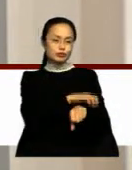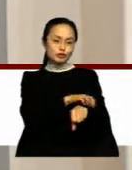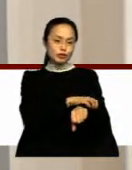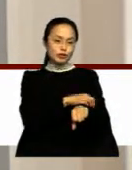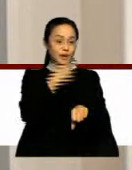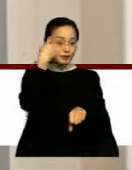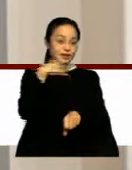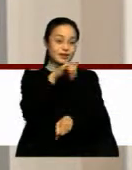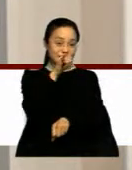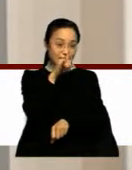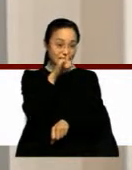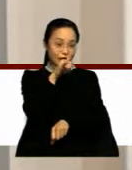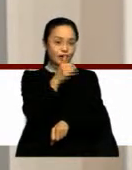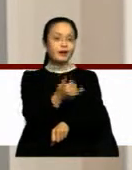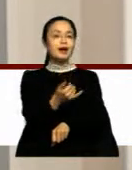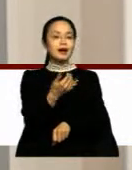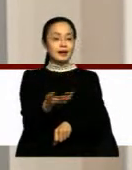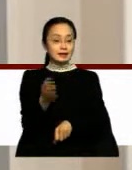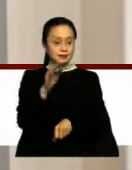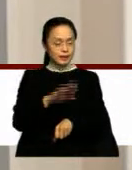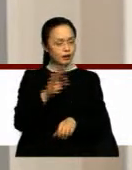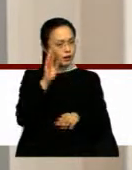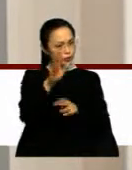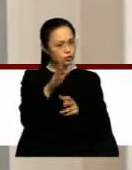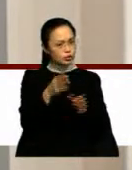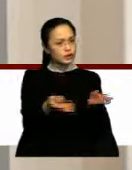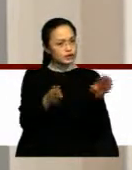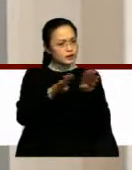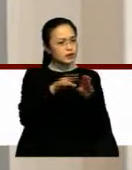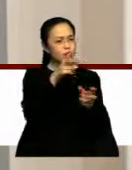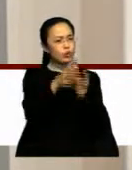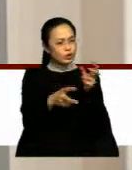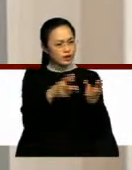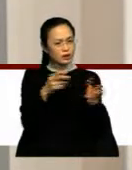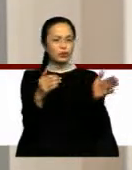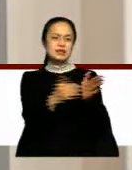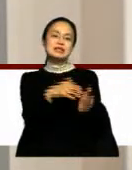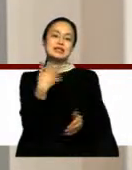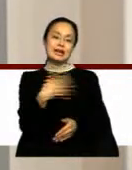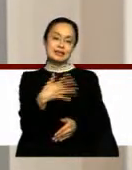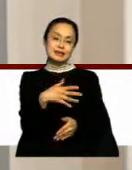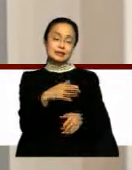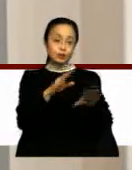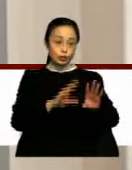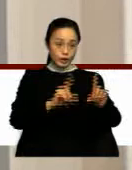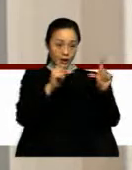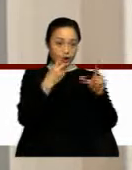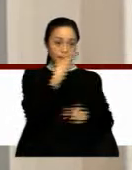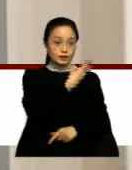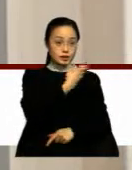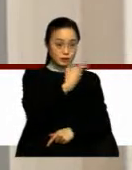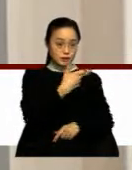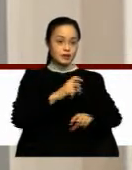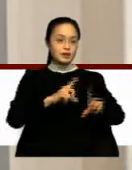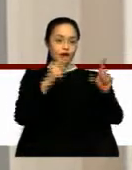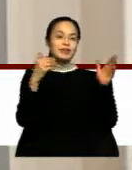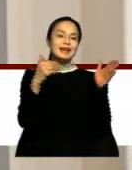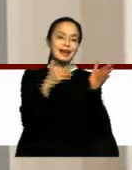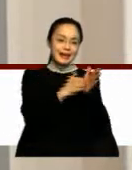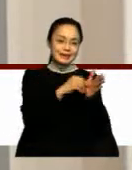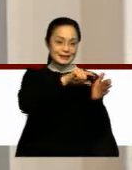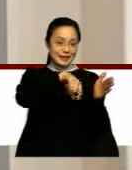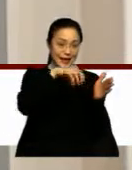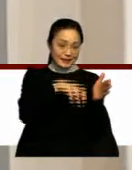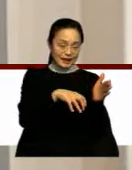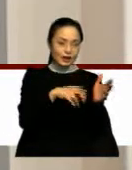같고 아직도 그 시설에 대한 공사가 가끔 단계에 있습니다 그래서 올해 2017 년 도 아내의 모든